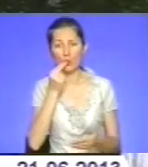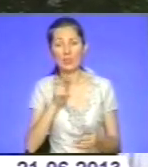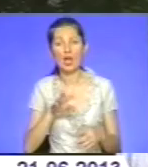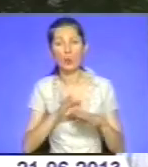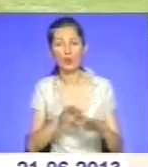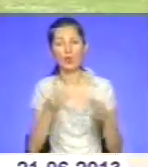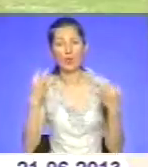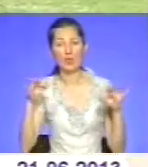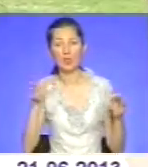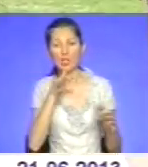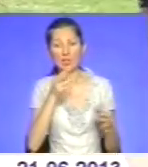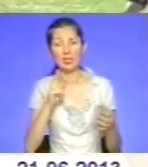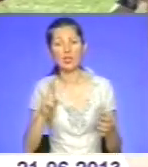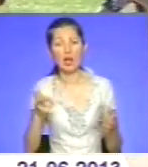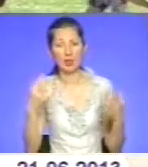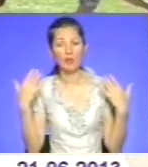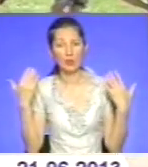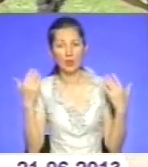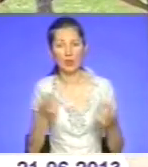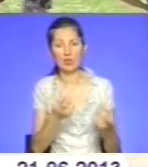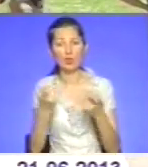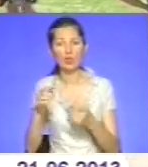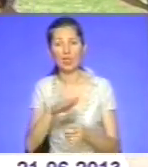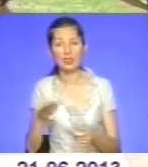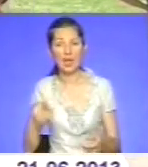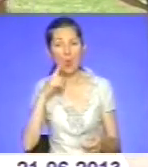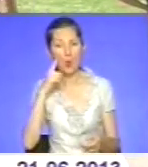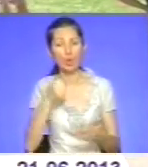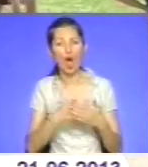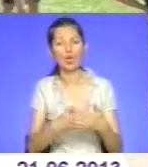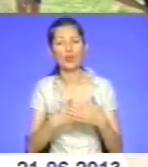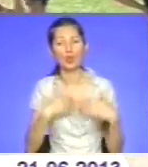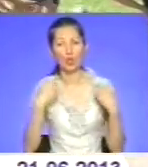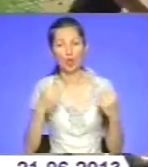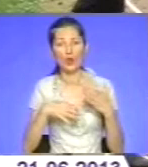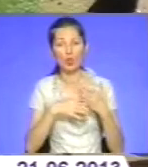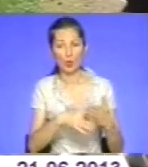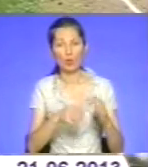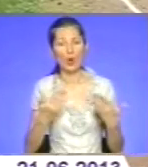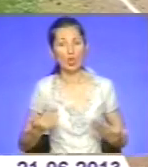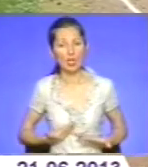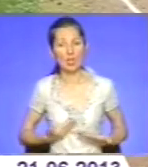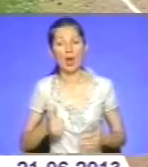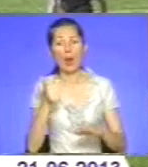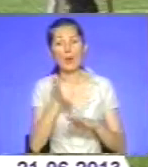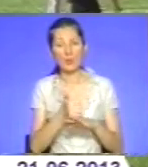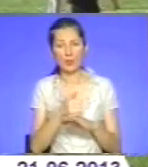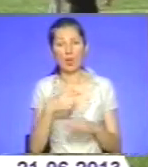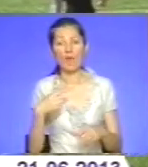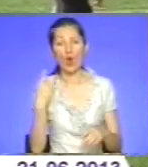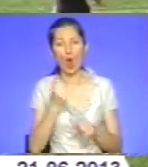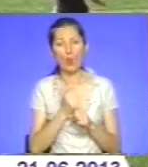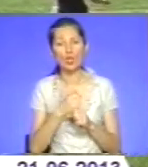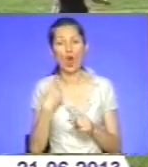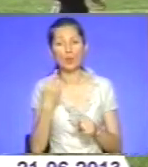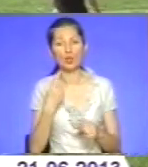як відпочивати. Залучення дітей та молоді до активного і здорового способу життя – прерогатива в роботі обласної влади.